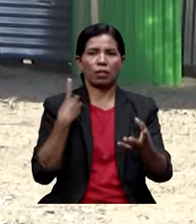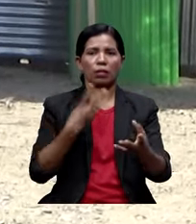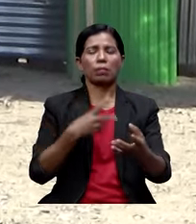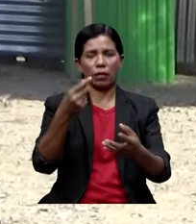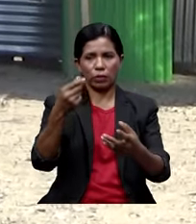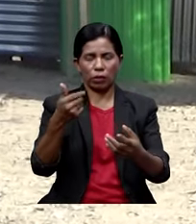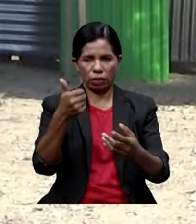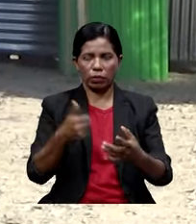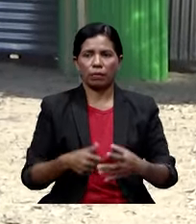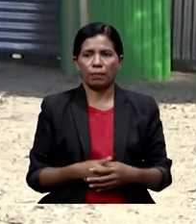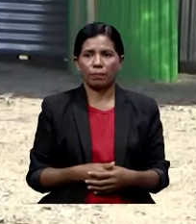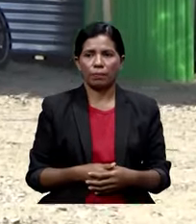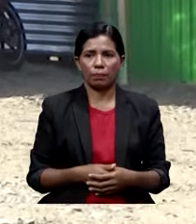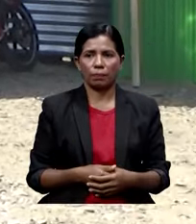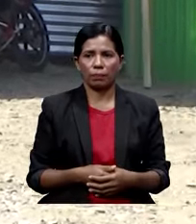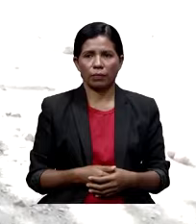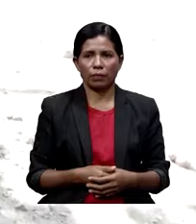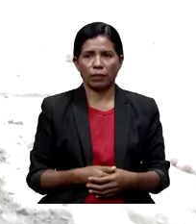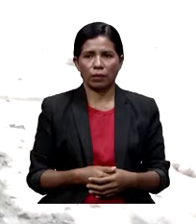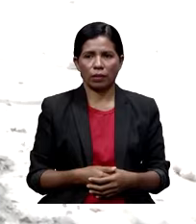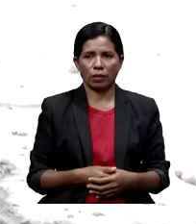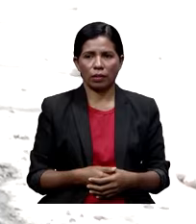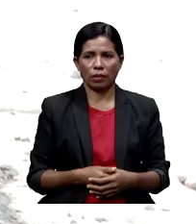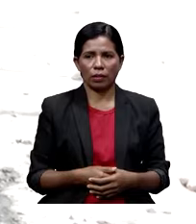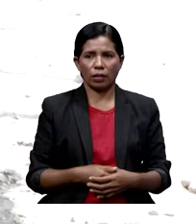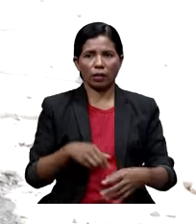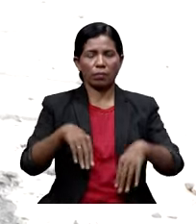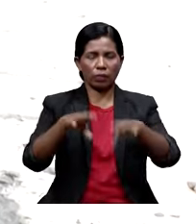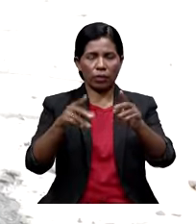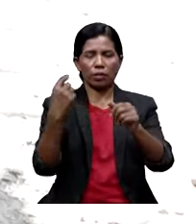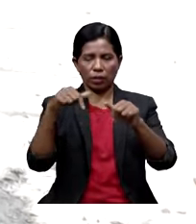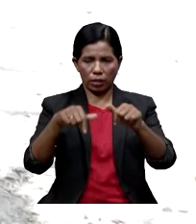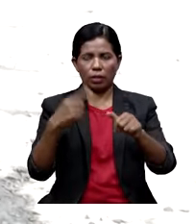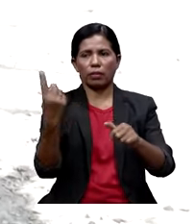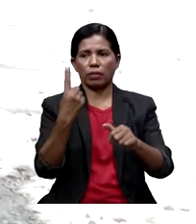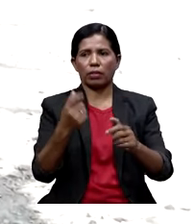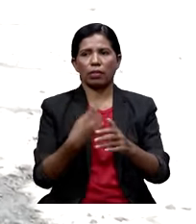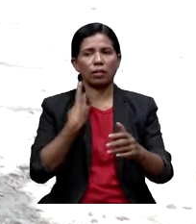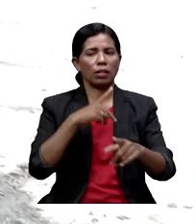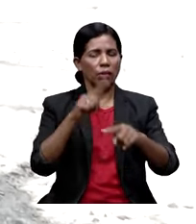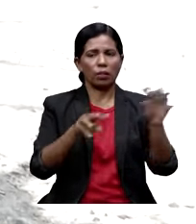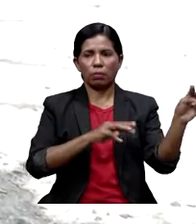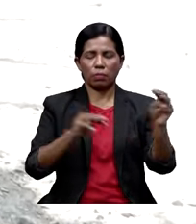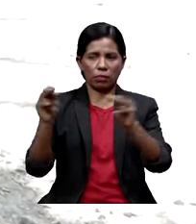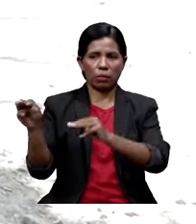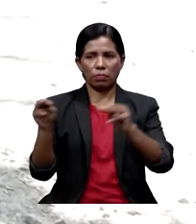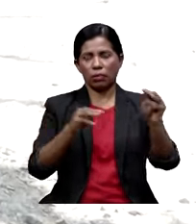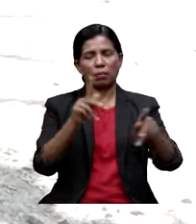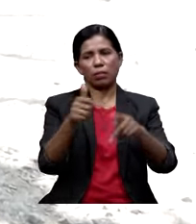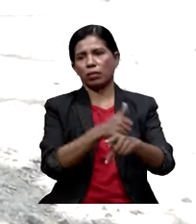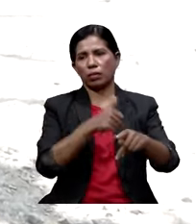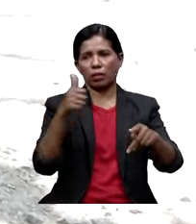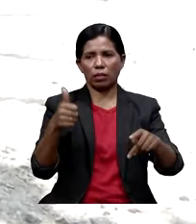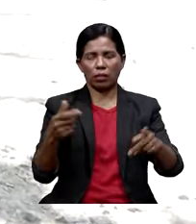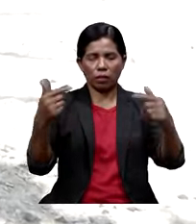ni tuan de asa fangel at folin la folin mo sa fan de tehne ona ai tra bel muda ba hasa ben dur sira selu be tal